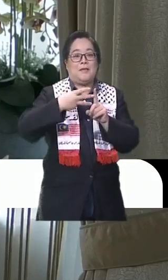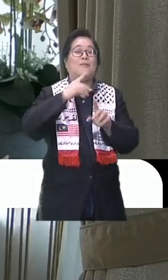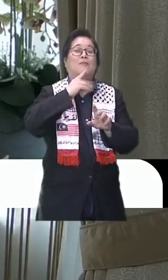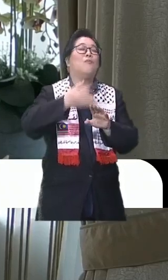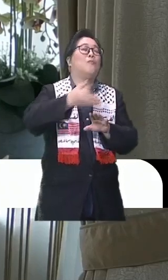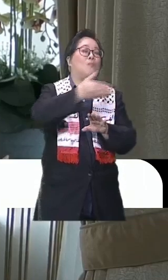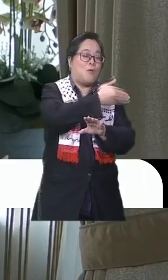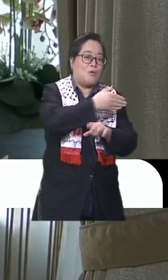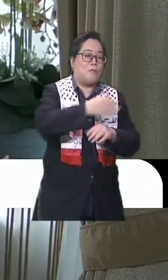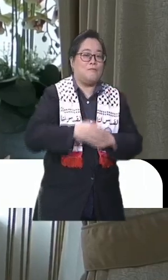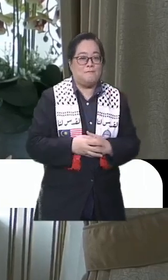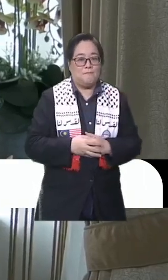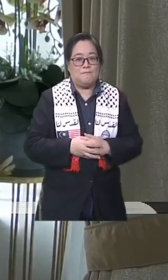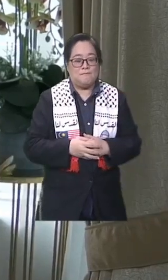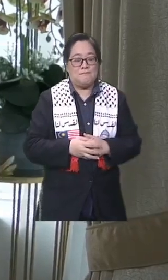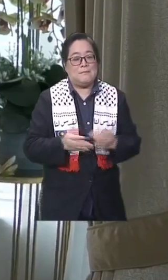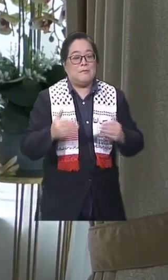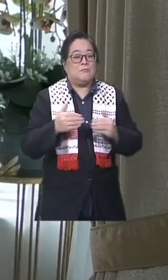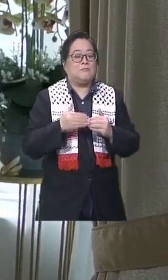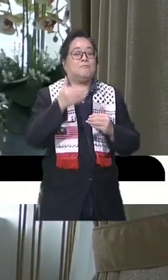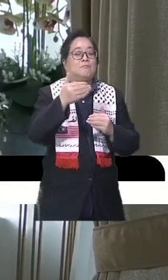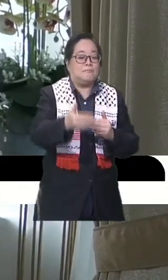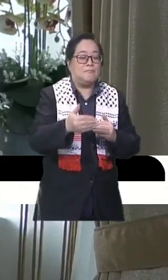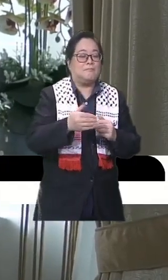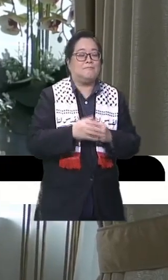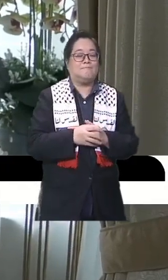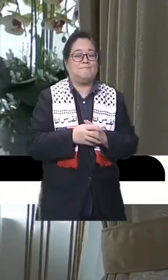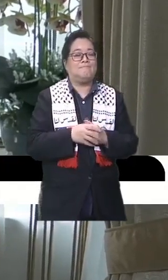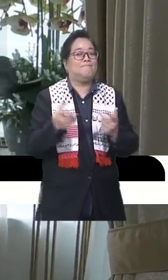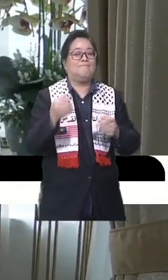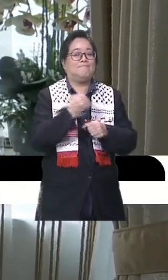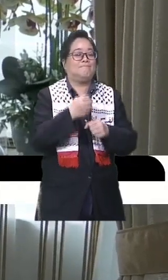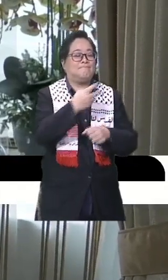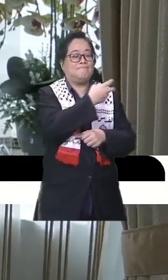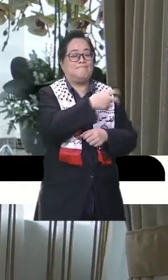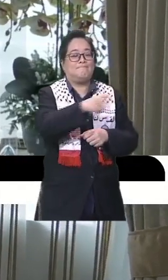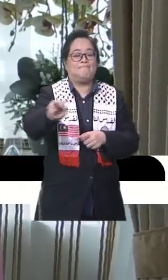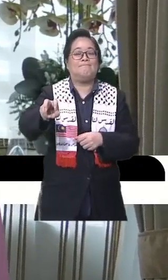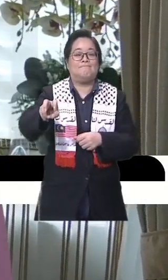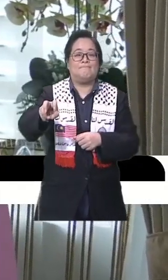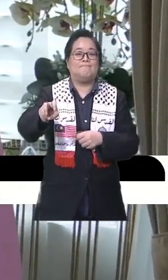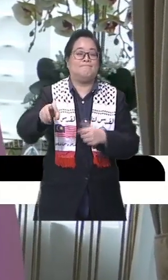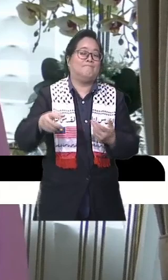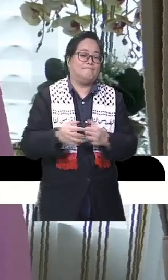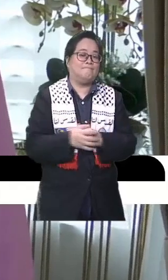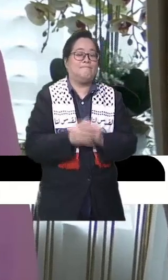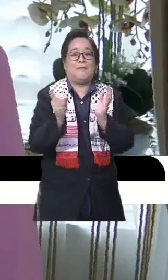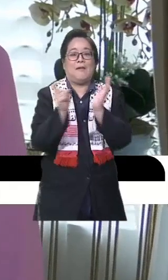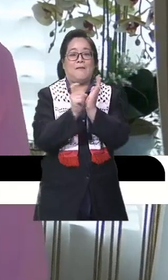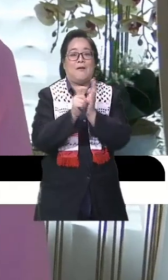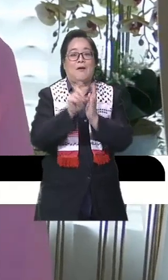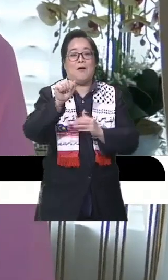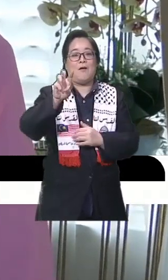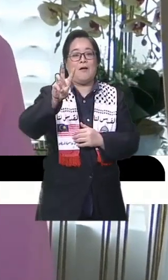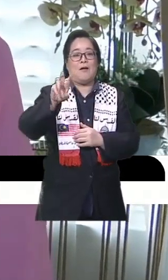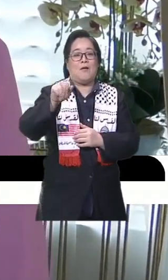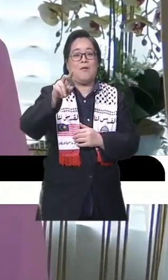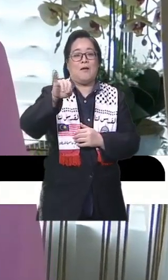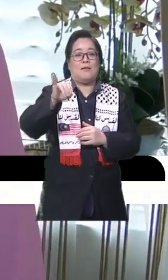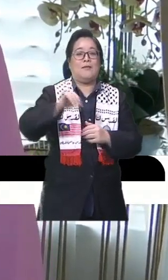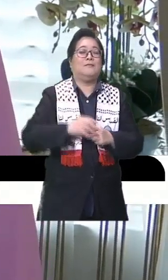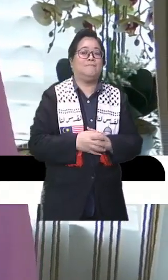sebelum ini dan Selepas itu beliau bertukar ke Astro Awani